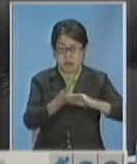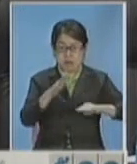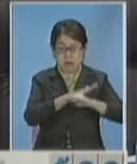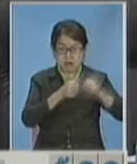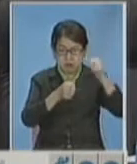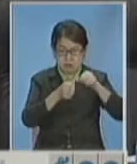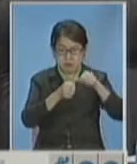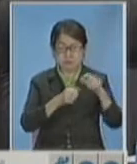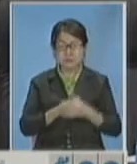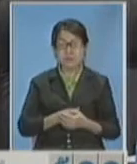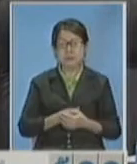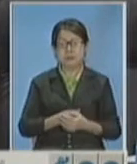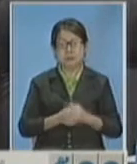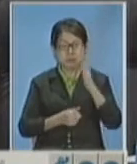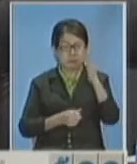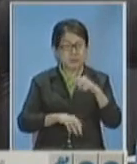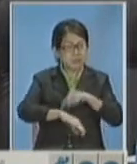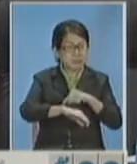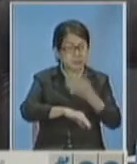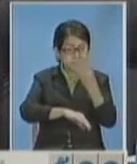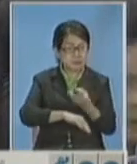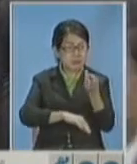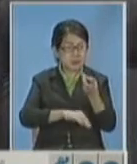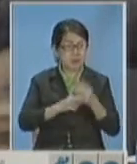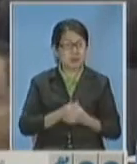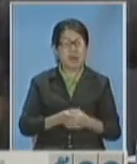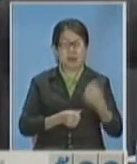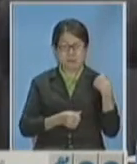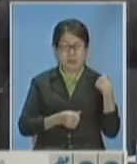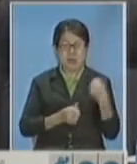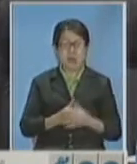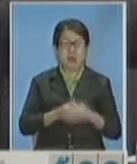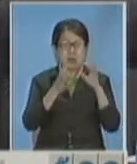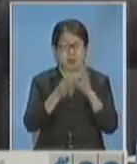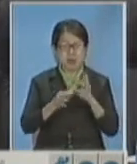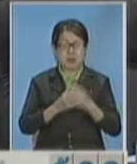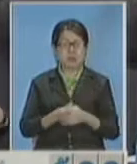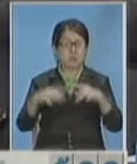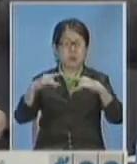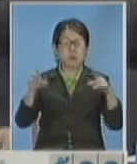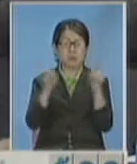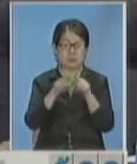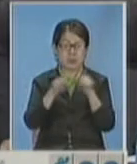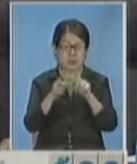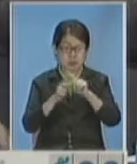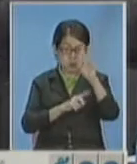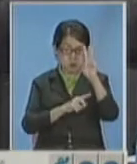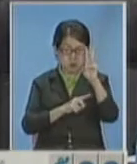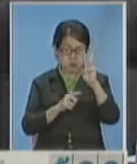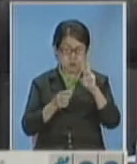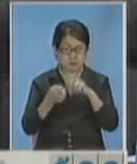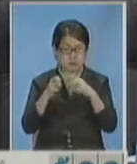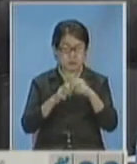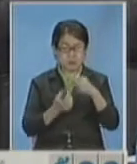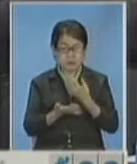ประเด็นต่อมานะคะท่านประธานก็อีกเหลืออีกไม่กี่เรื่องนะคะก็จะมีเรื่องของไม่สมดุลค่ะเรื่องที่6ดิฉันคิดว่า